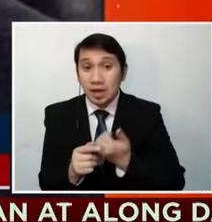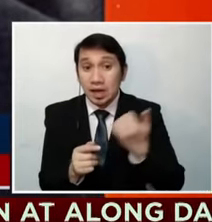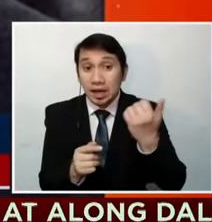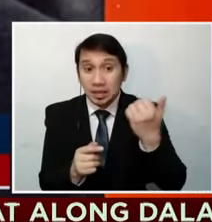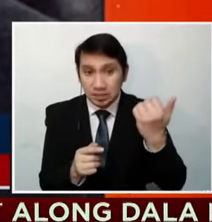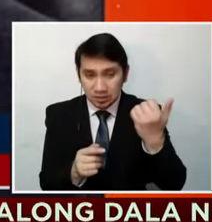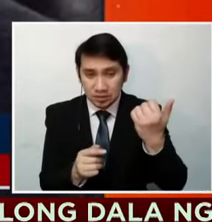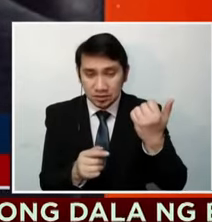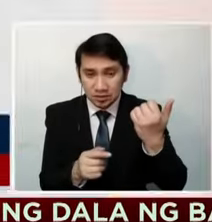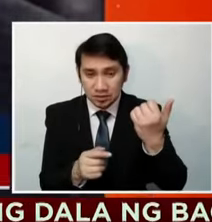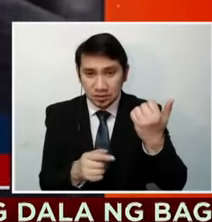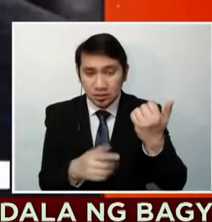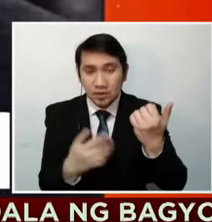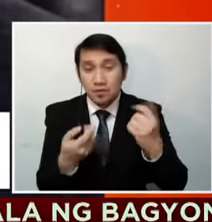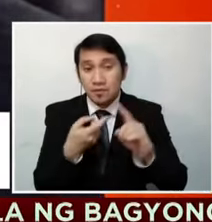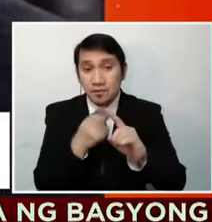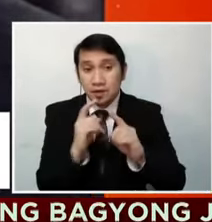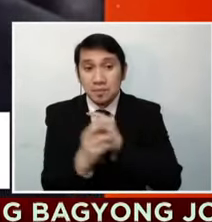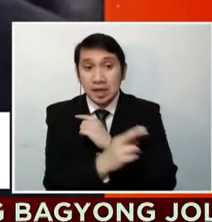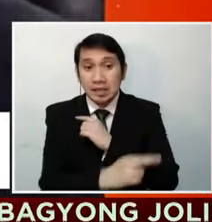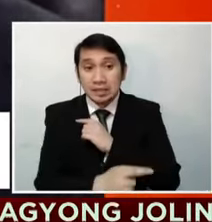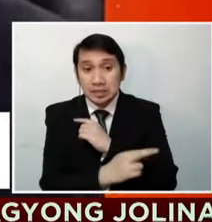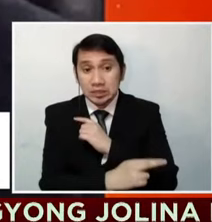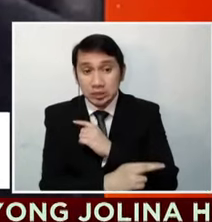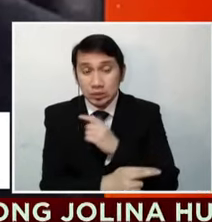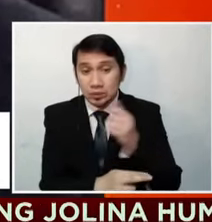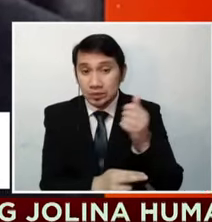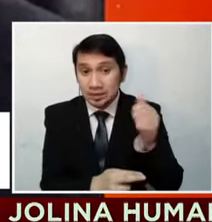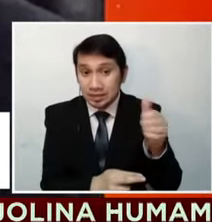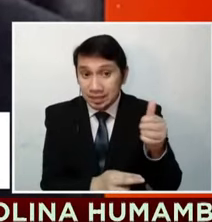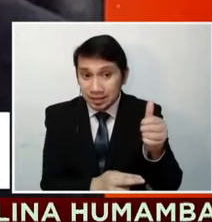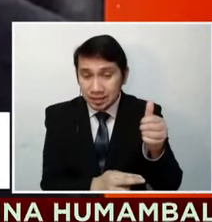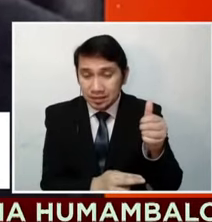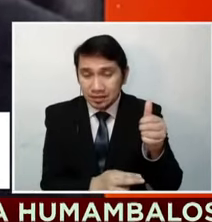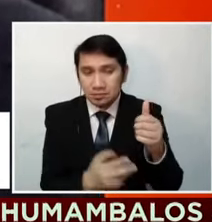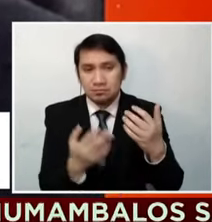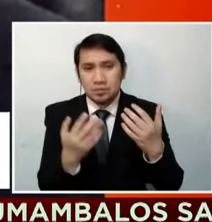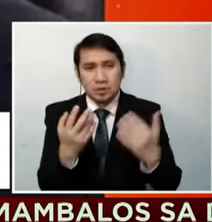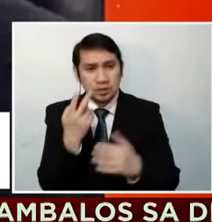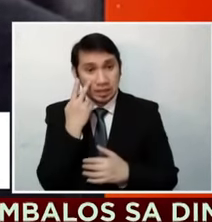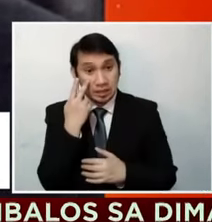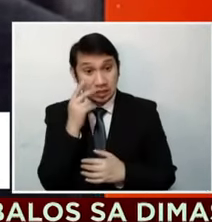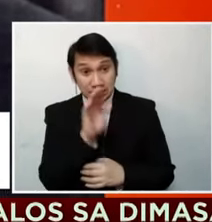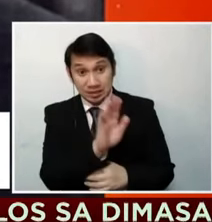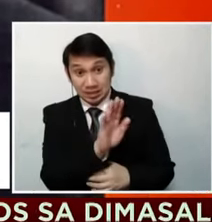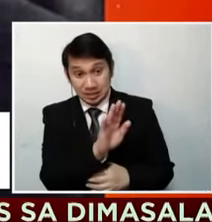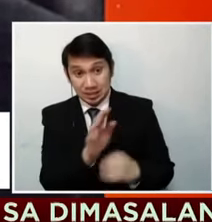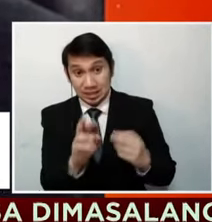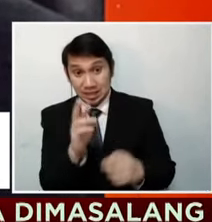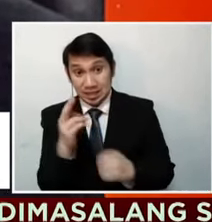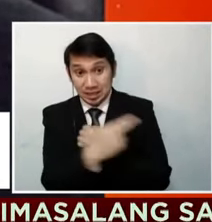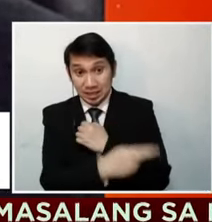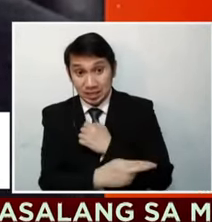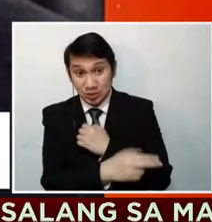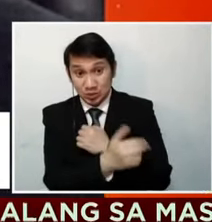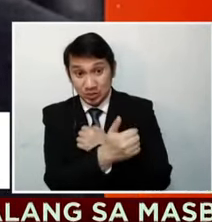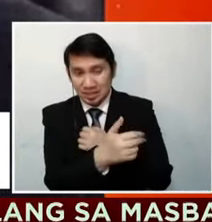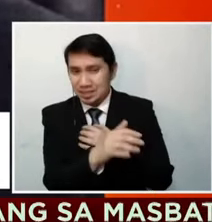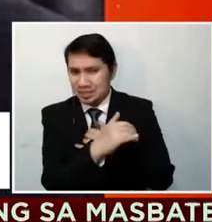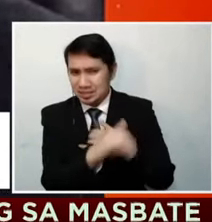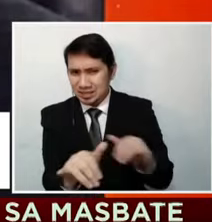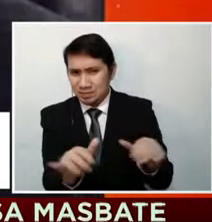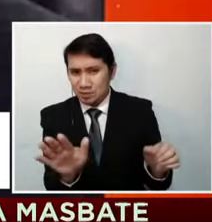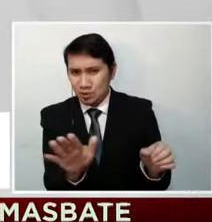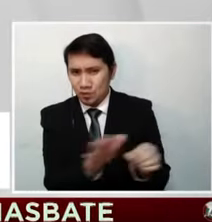kababayan natin na galing sa Region 10. Kasi nakita po natin na maski sa area nila, sa Region 10, ay talagang punuan na rin yung kanilang